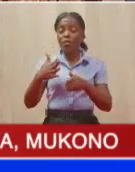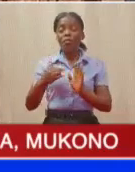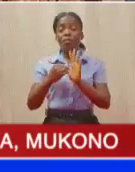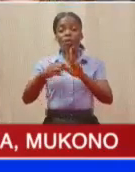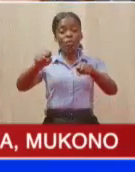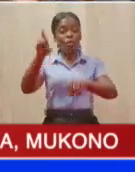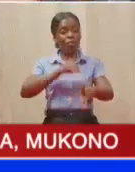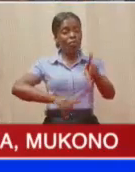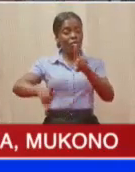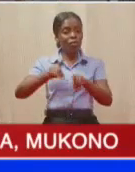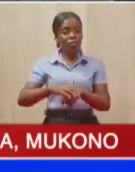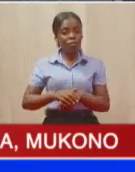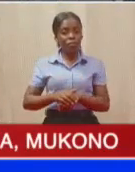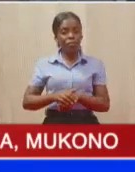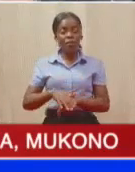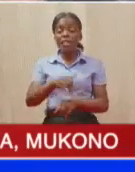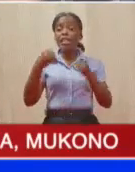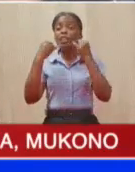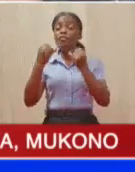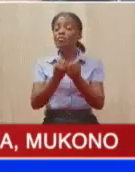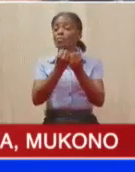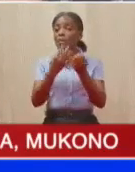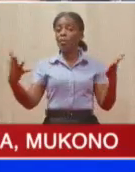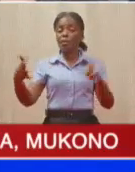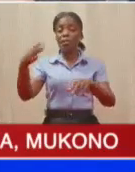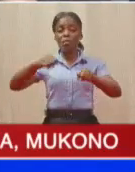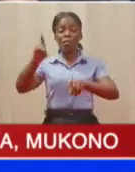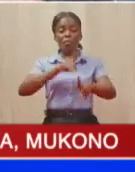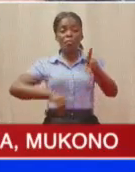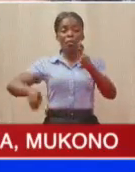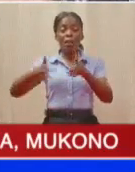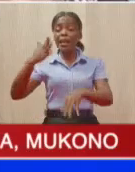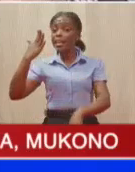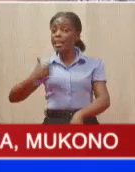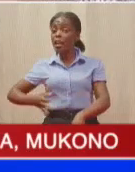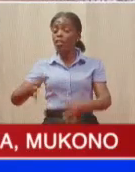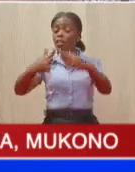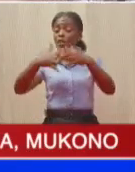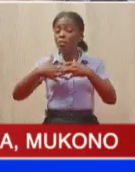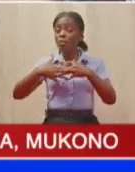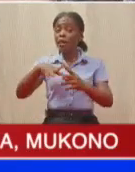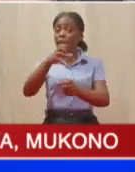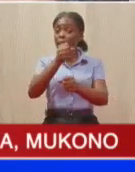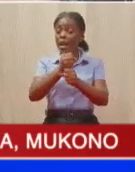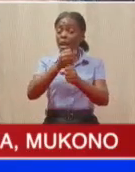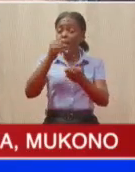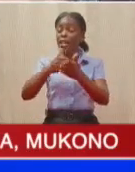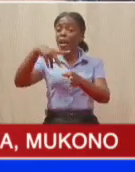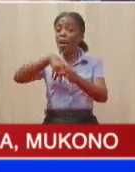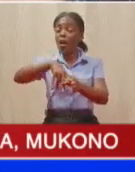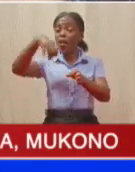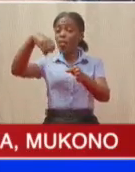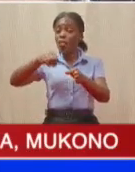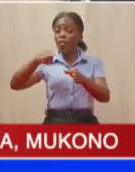mu babodaboda. Ono ategeezezza nti bangi ababoodabooda beegumbulidde omuze ogw'okukwata abawala be basaabaza